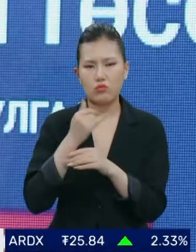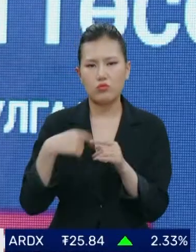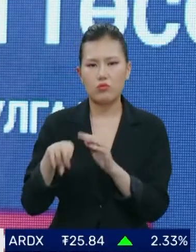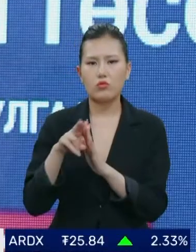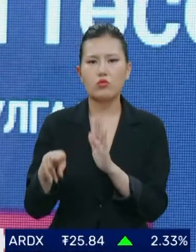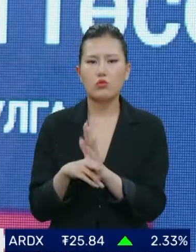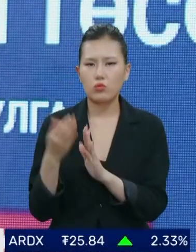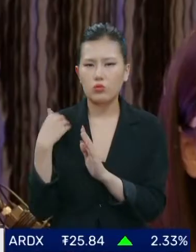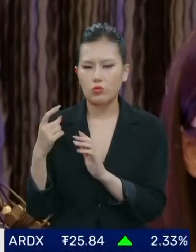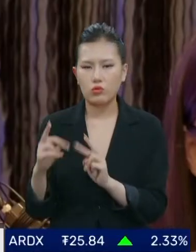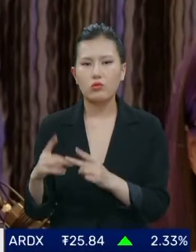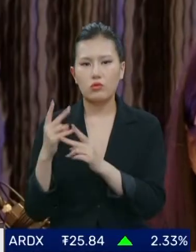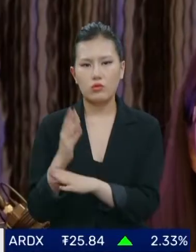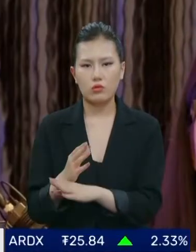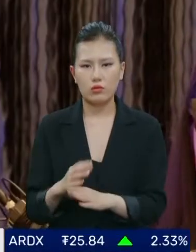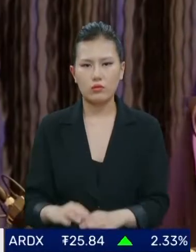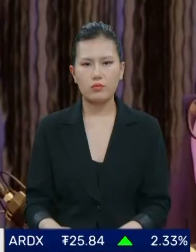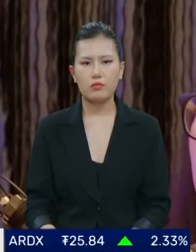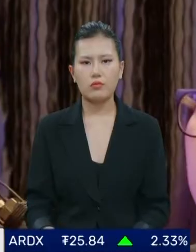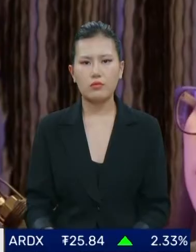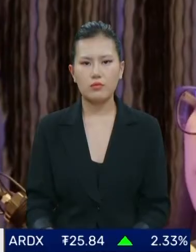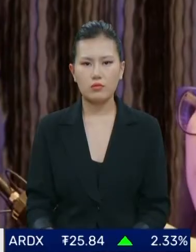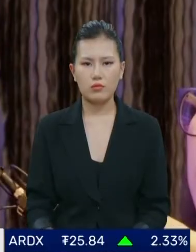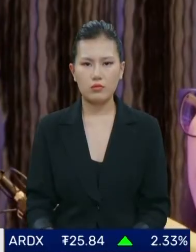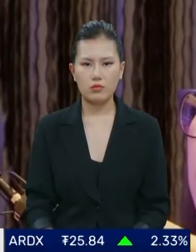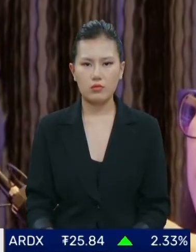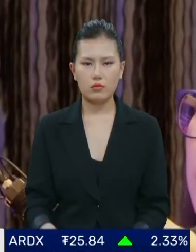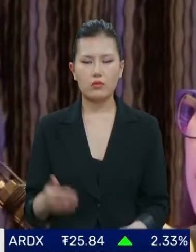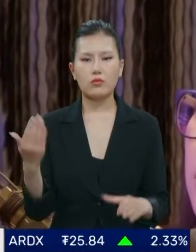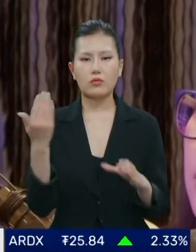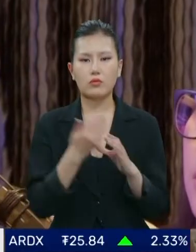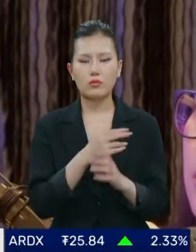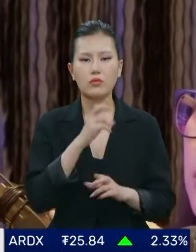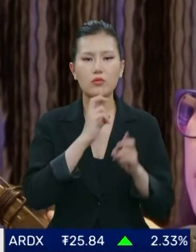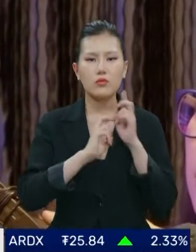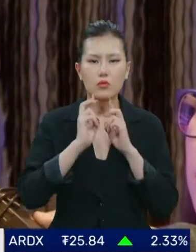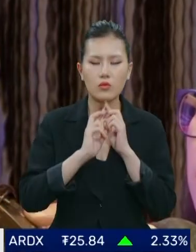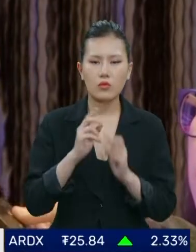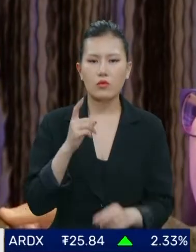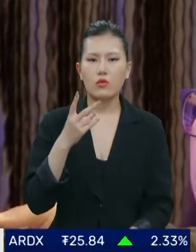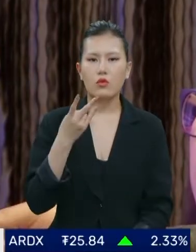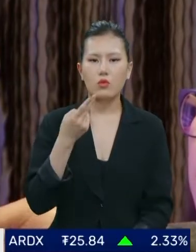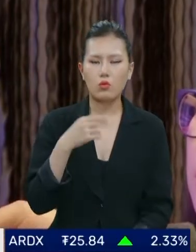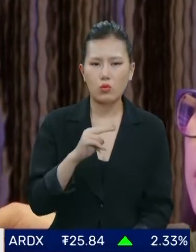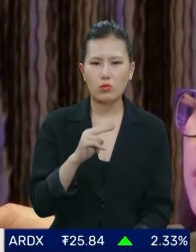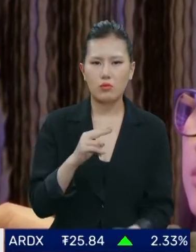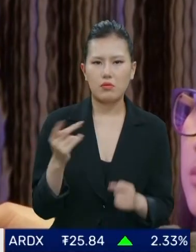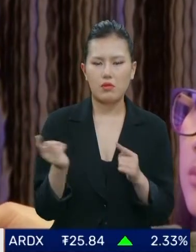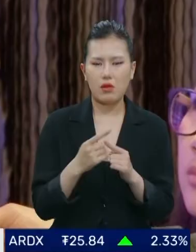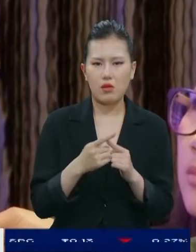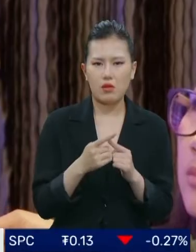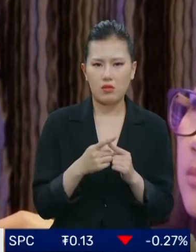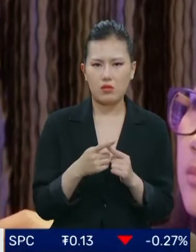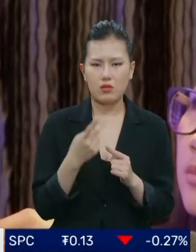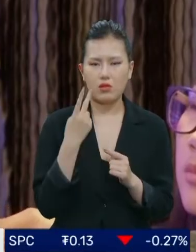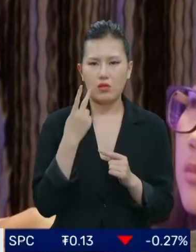шилжчихсэн тийм аль болохоор тэр саад бэрхшээл хүнд суртал эсвэл нэг жоохон салтыг тавьж ягаад нэг